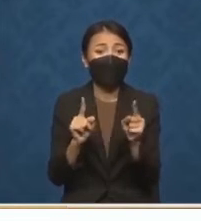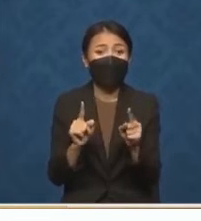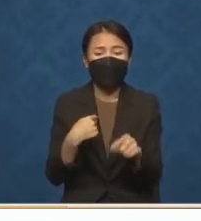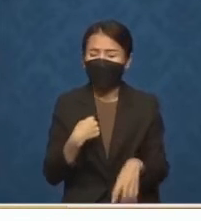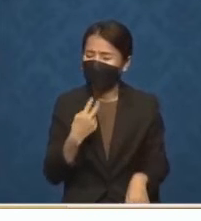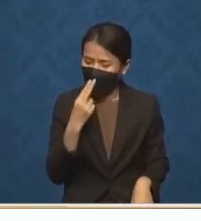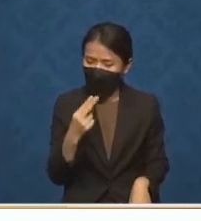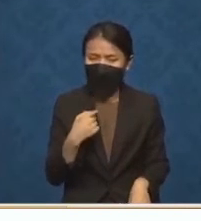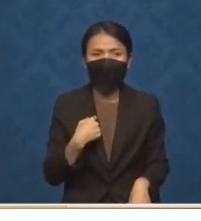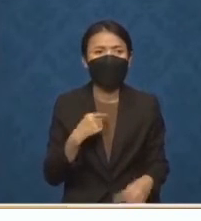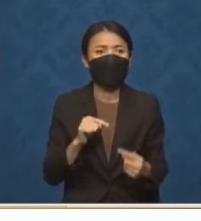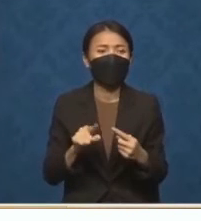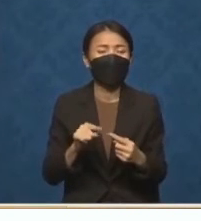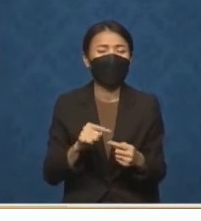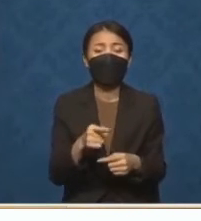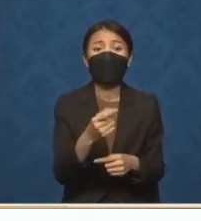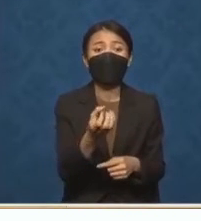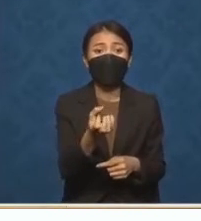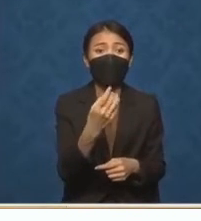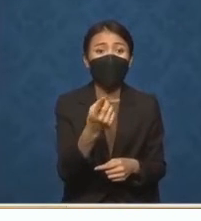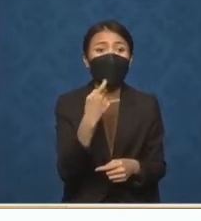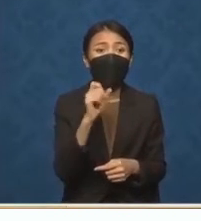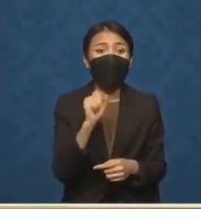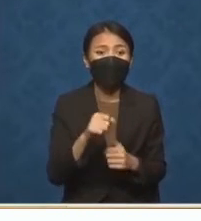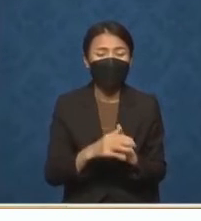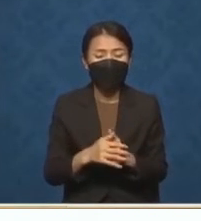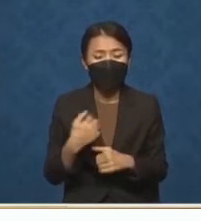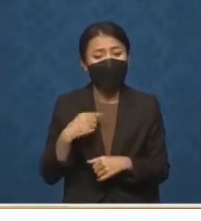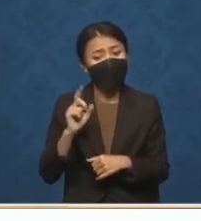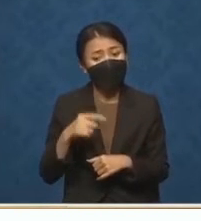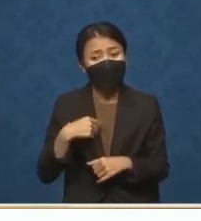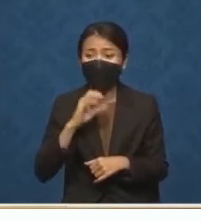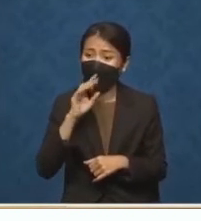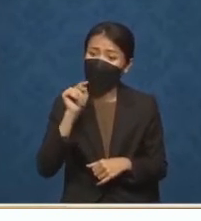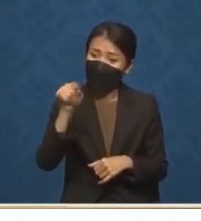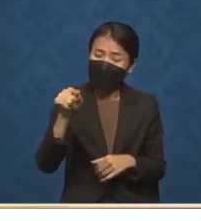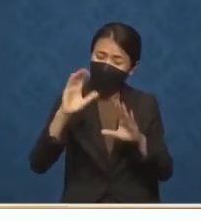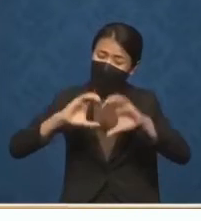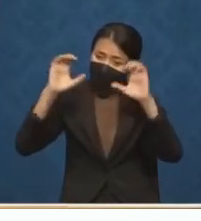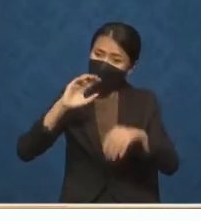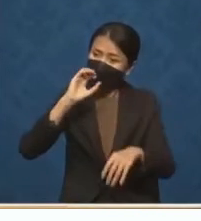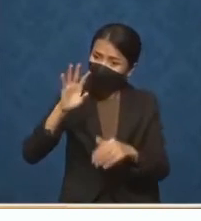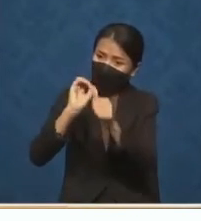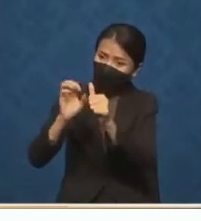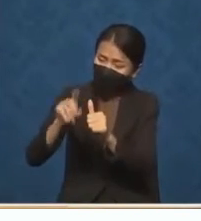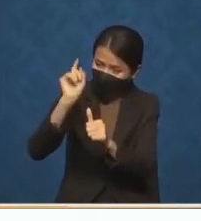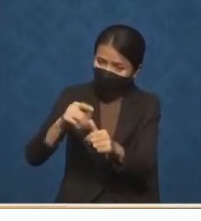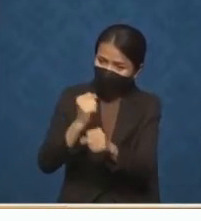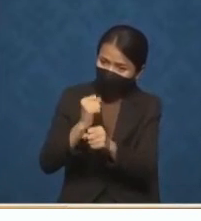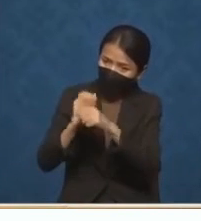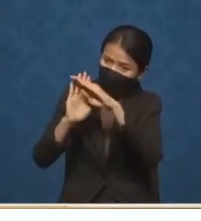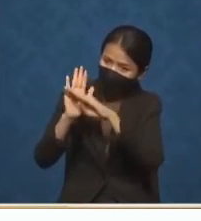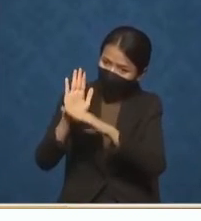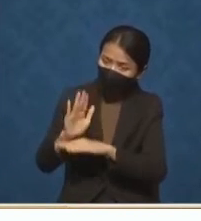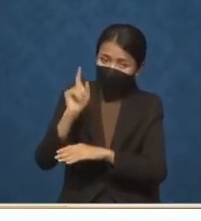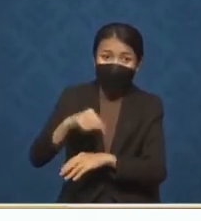ทําแบบตอน laneา Yusan Khetora แตอ่้ reeff fromวรจะทำเอ Engineeringอีก 800 ก่ กิ